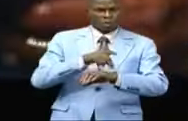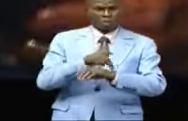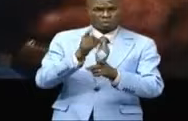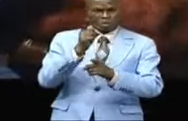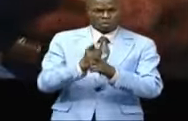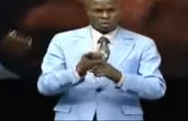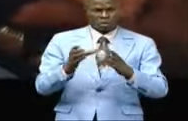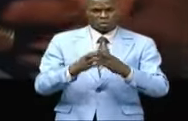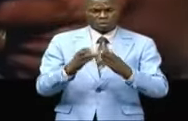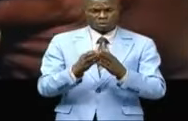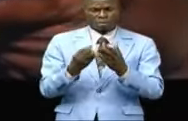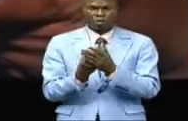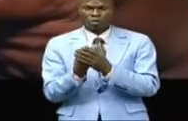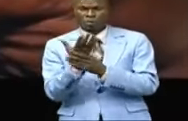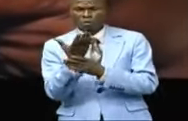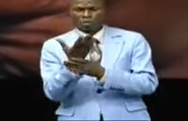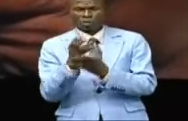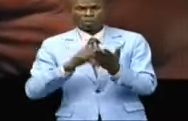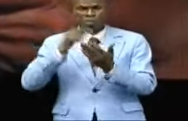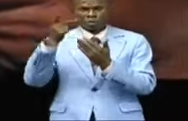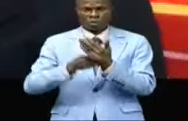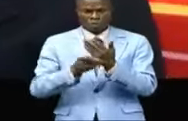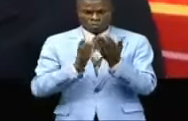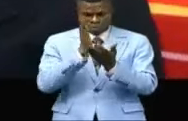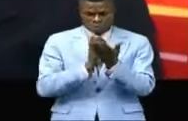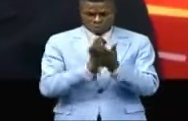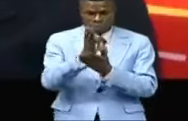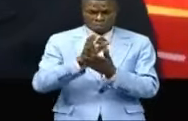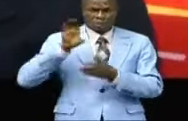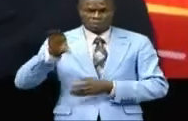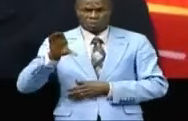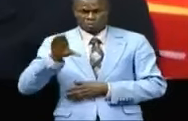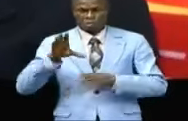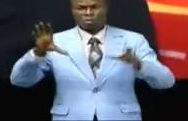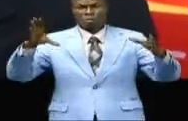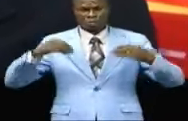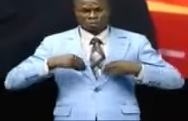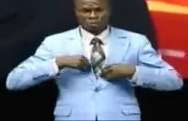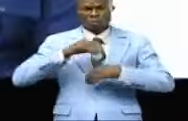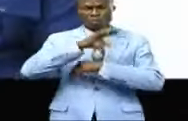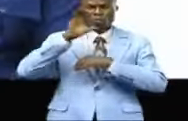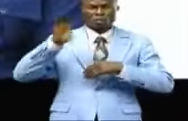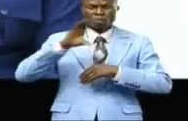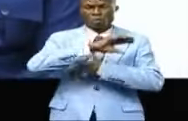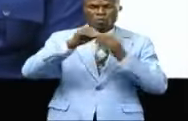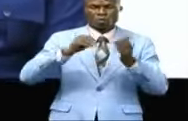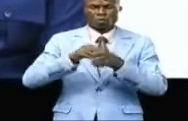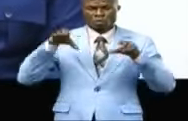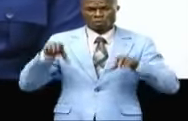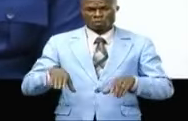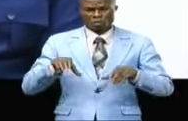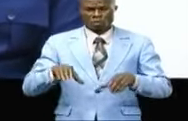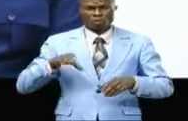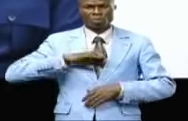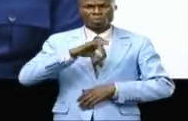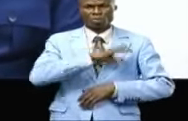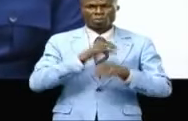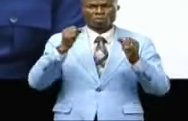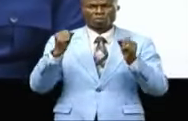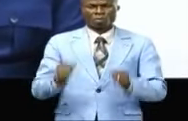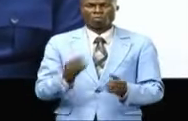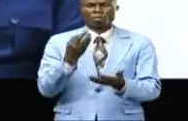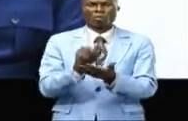réglementaire avec la production d'un plan de redressement de la banque qui a été approuvé par la Banque centrale du Congo. Le comité de